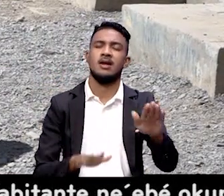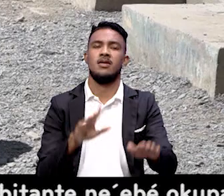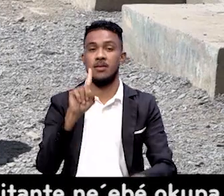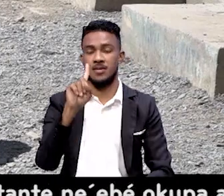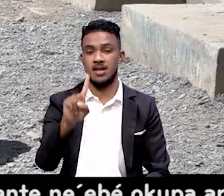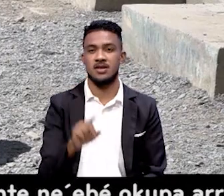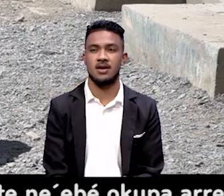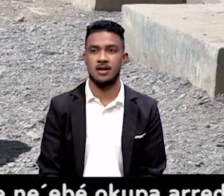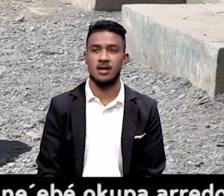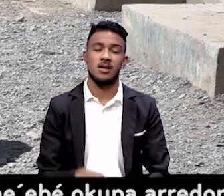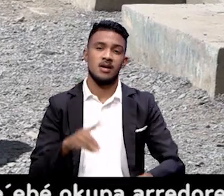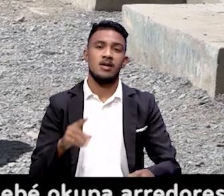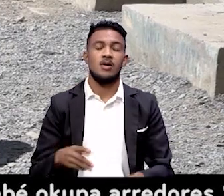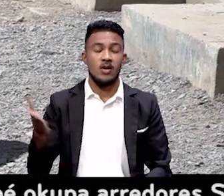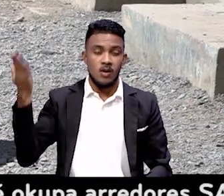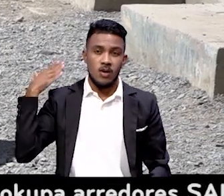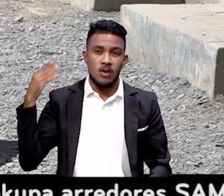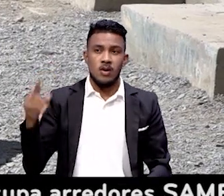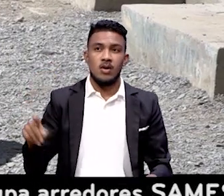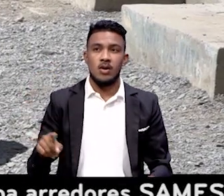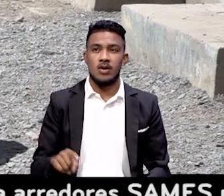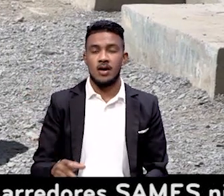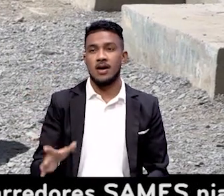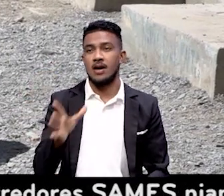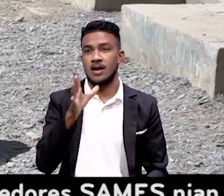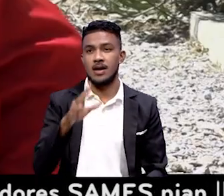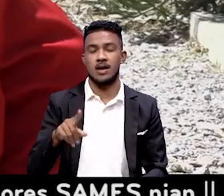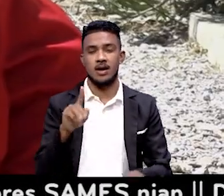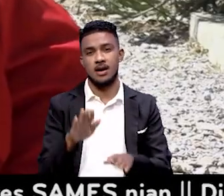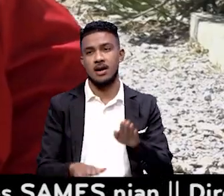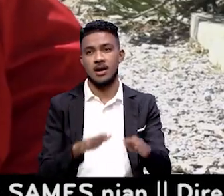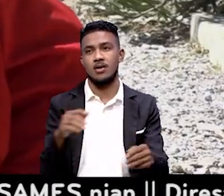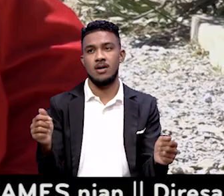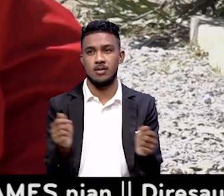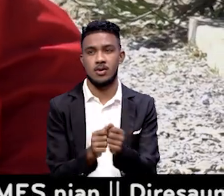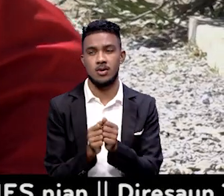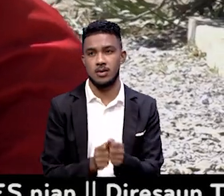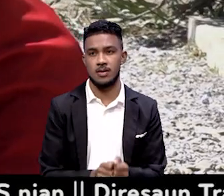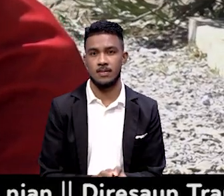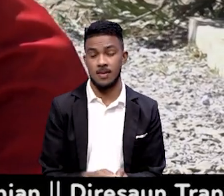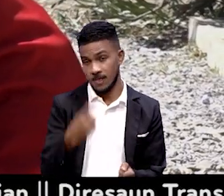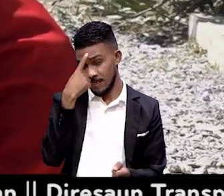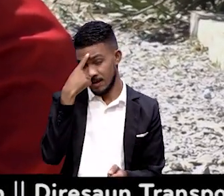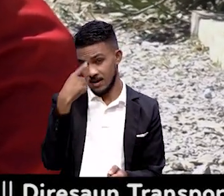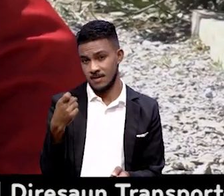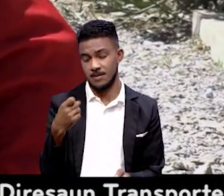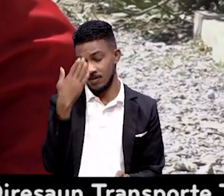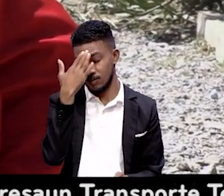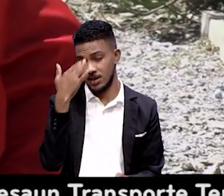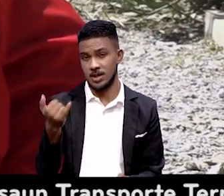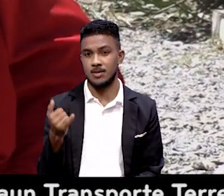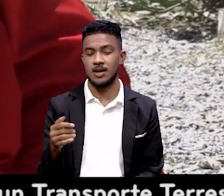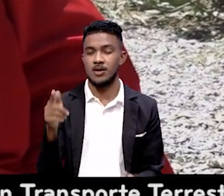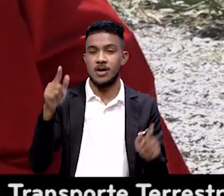bebe Angelino mai ni sema keluar Angelino mai sekolah. Ami lau mutu. Ami lau mutu ka? Tam sira mo ku imi mai mila bulan Angelino mai sekolah.